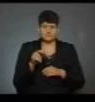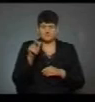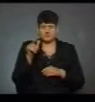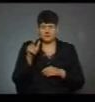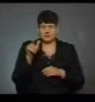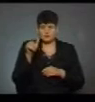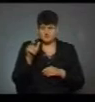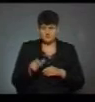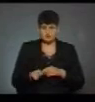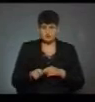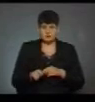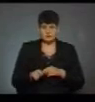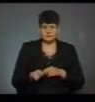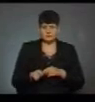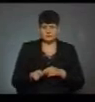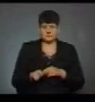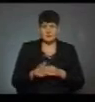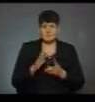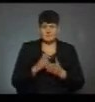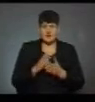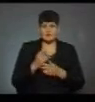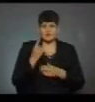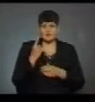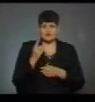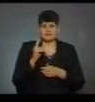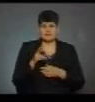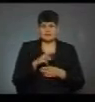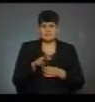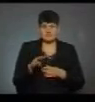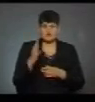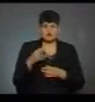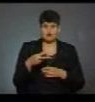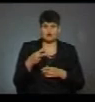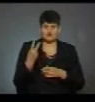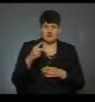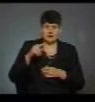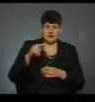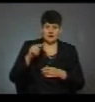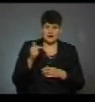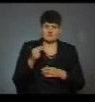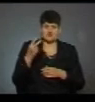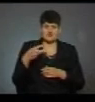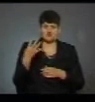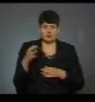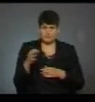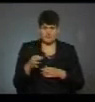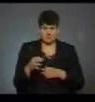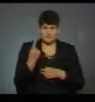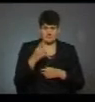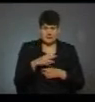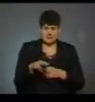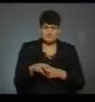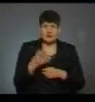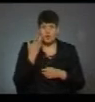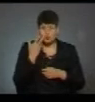ми маємо вартість квадратного метра 42 гривні 24 копійки. І коли